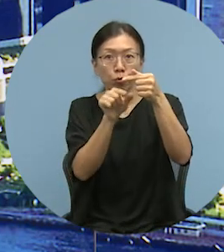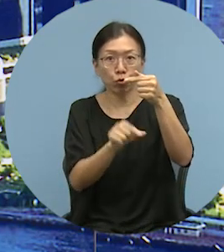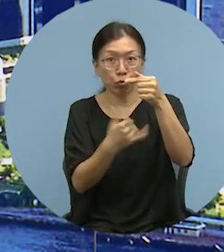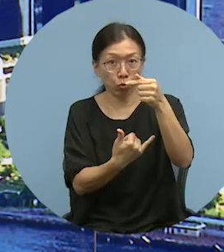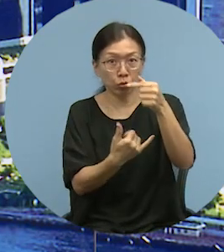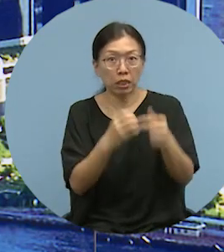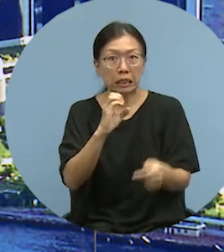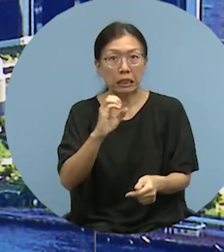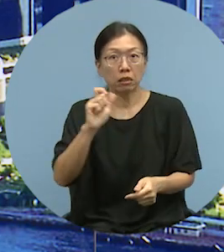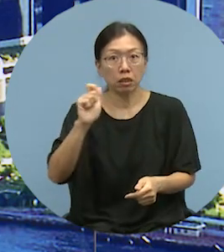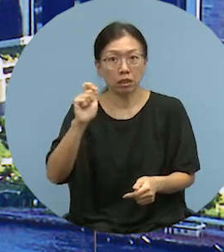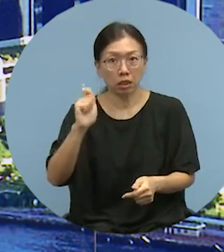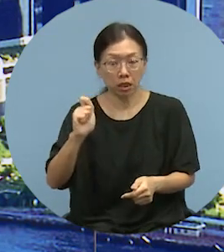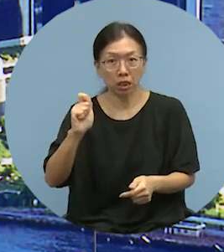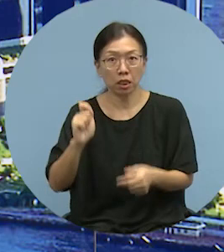值咧就係